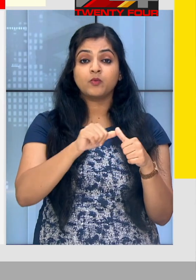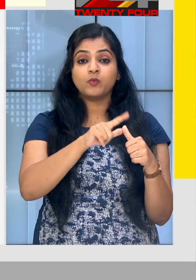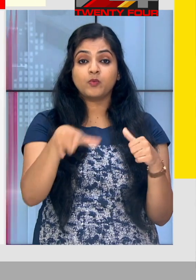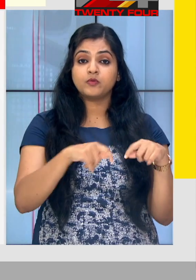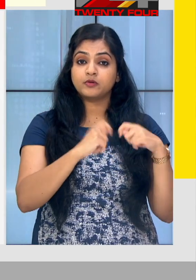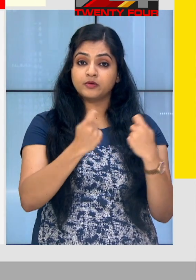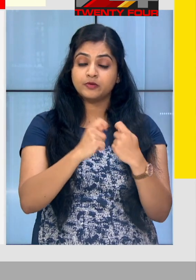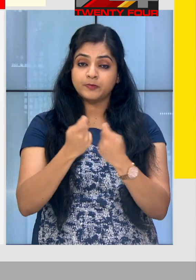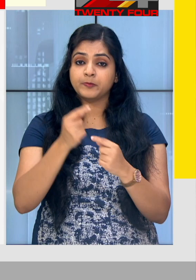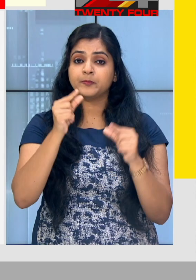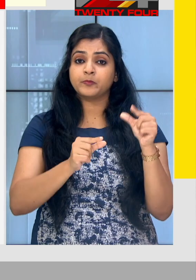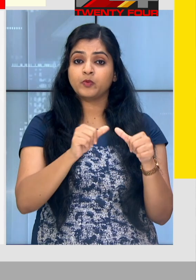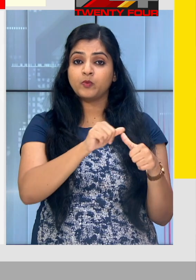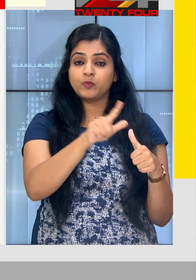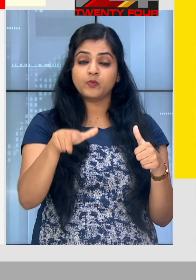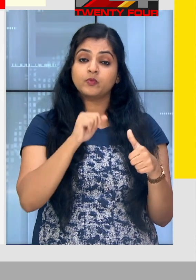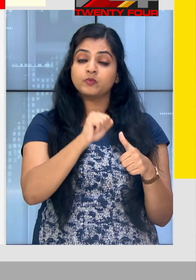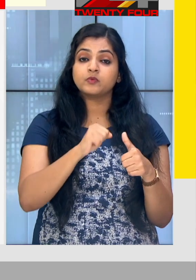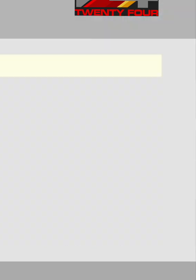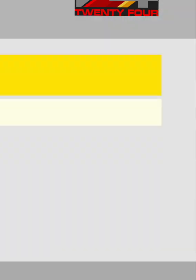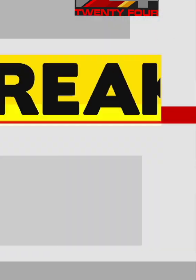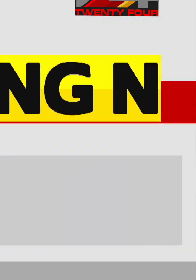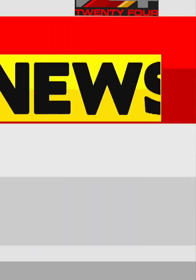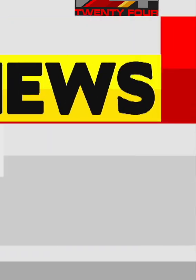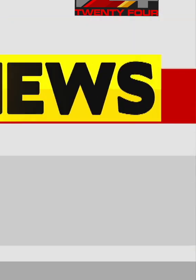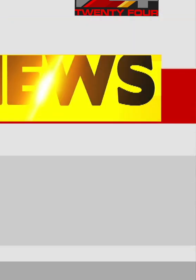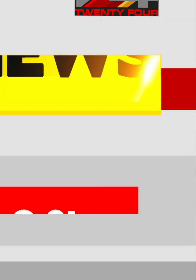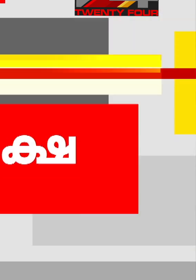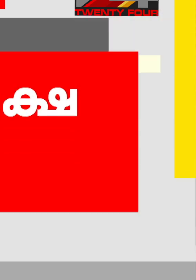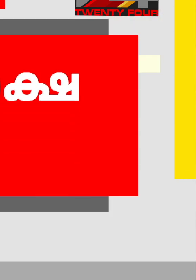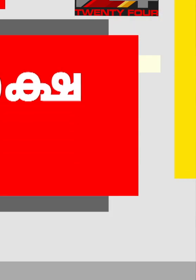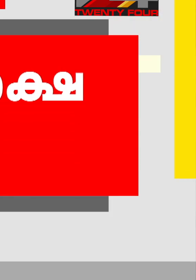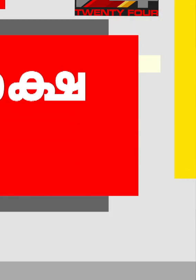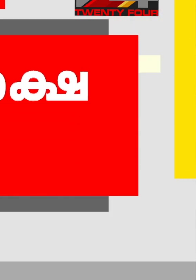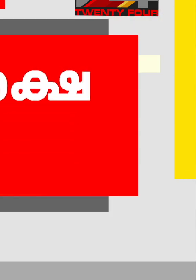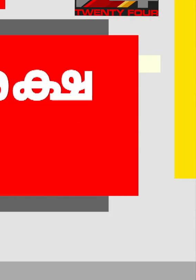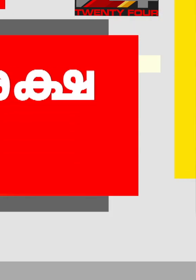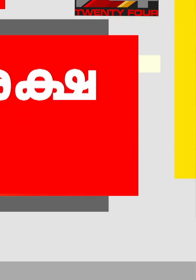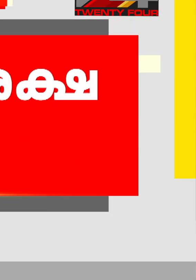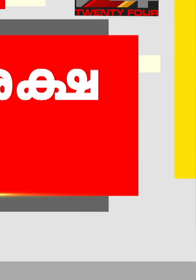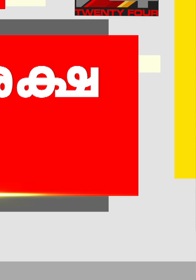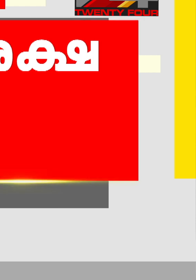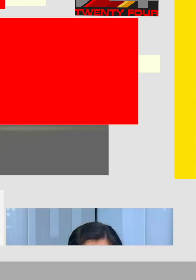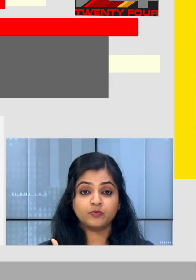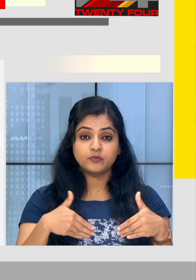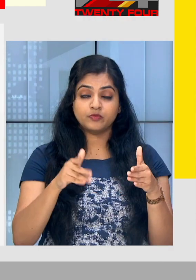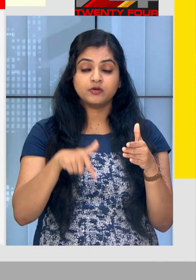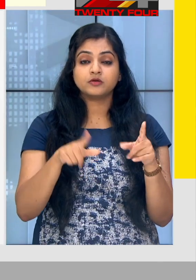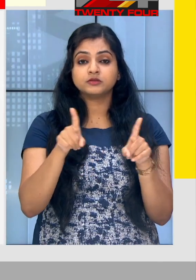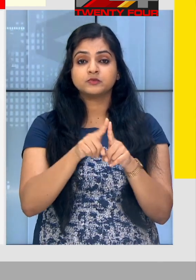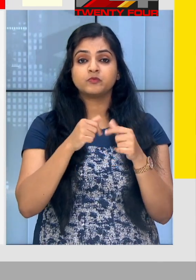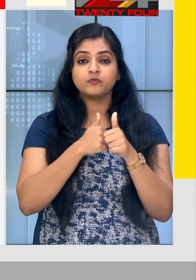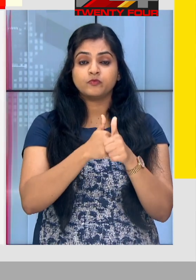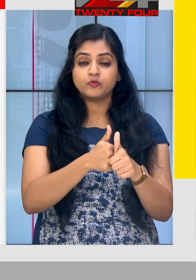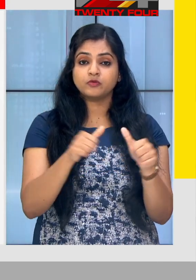പെടുന്ന ജനങ്ങളുടെയും സ്വത്തിനും ജീവനും സംരക്ഷണം നൽകാൻ ആവശ്യമായിട്ടുള്ള നടപടി അത് ഏതർത്ഥത്തിലാണെങ്കിൽ അത്രയും അളവിൽ